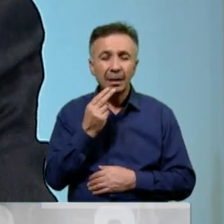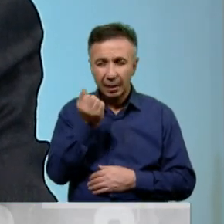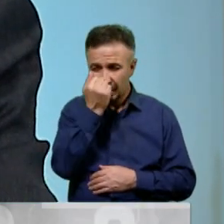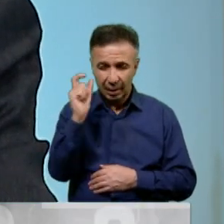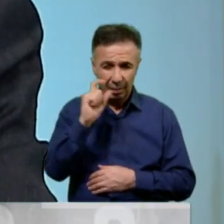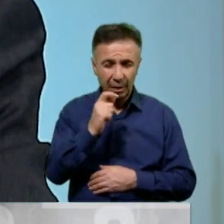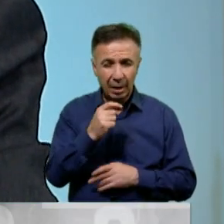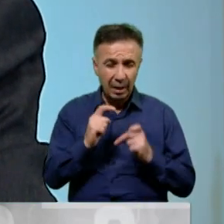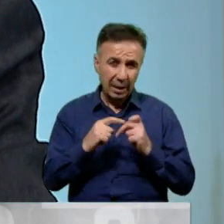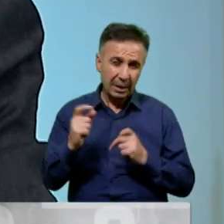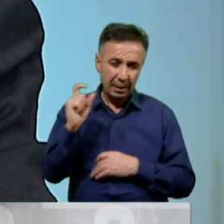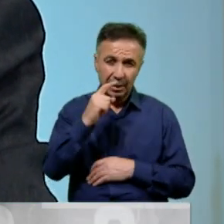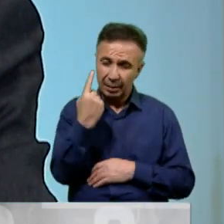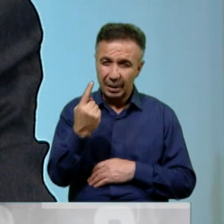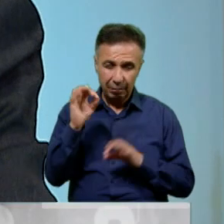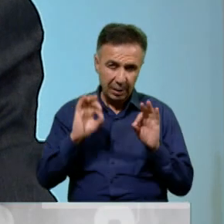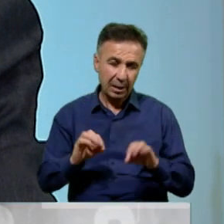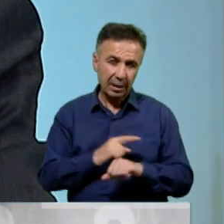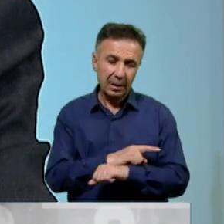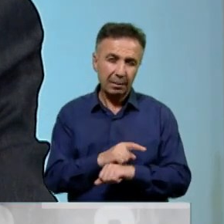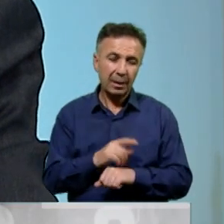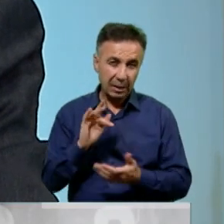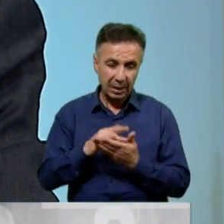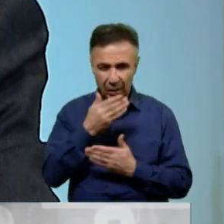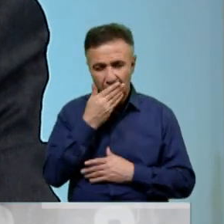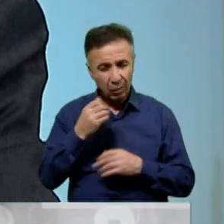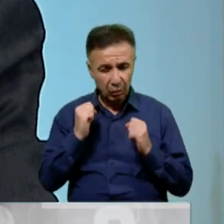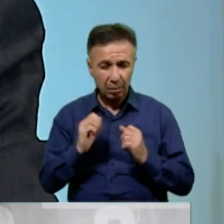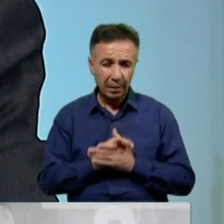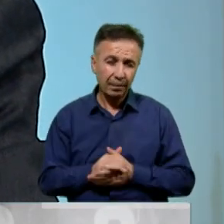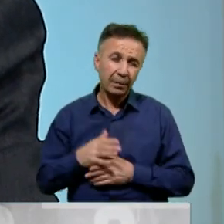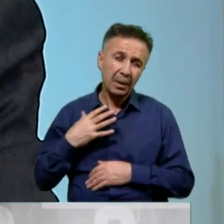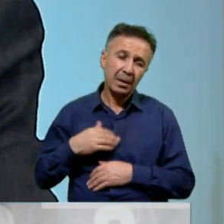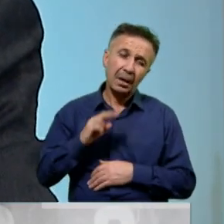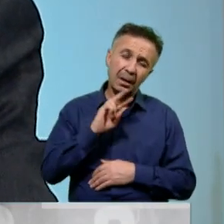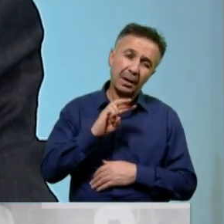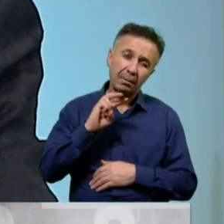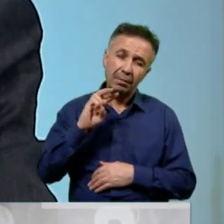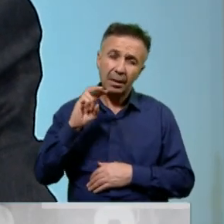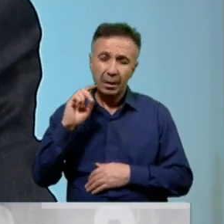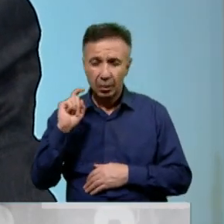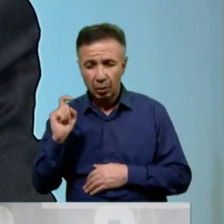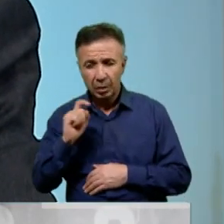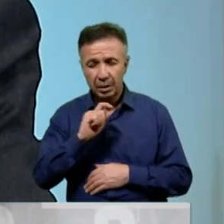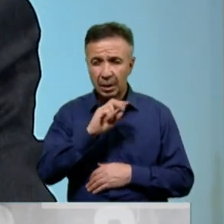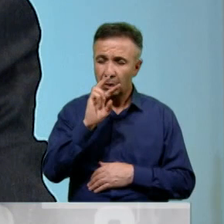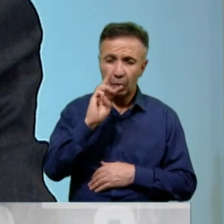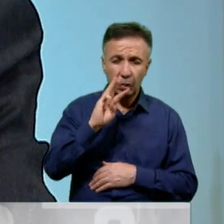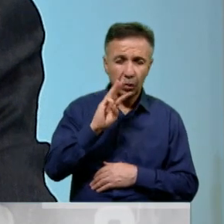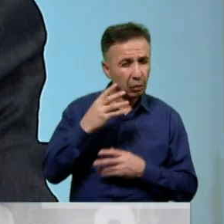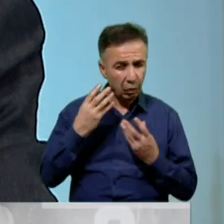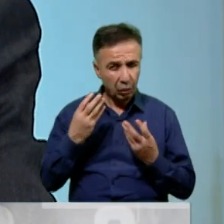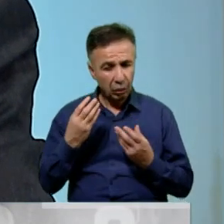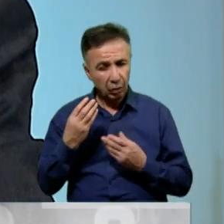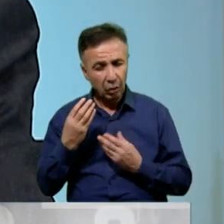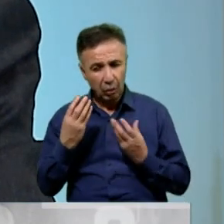birinde başladıkları takdirde kefaret orucuna ister 29 ister 30 çeksin hiç önemli değil. İkisi